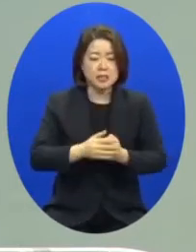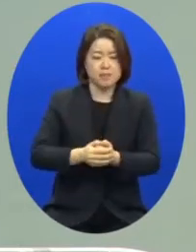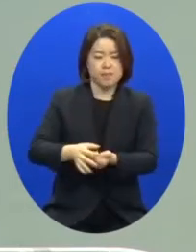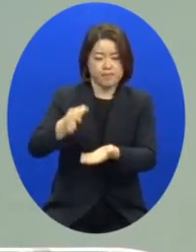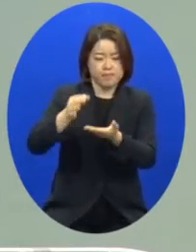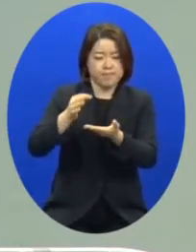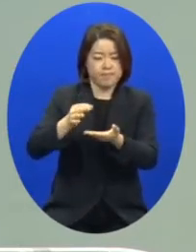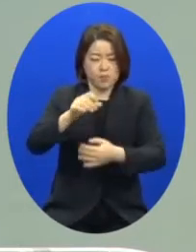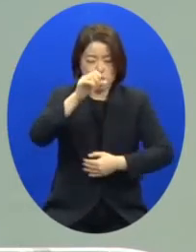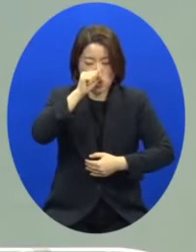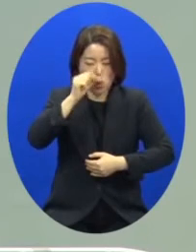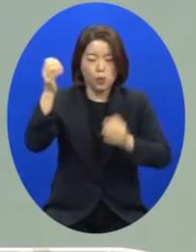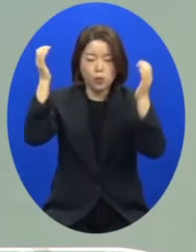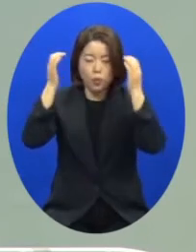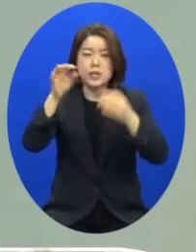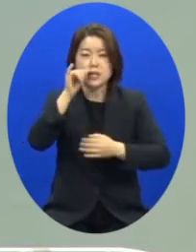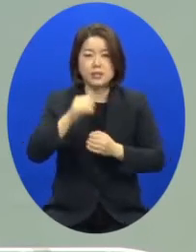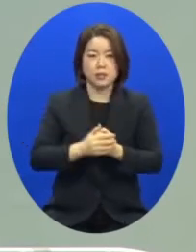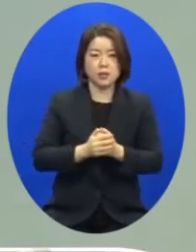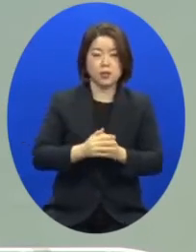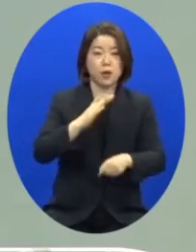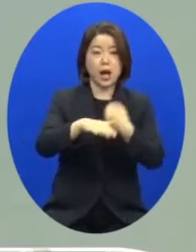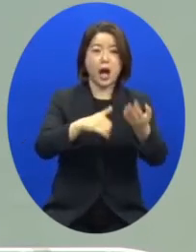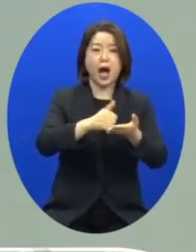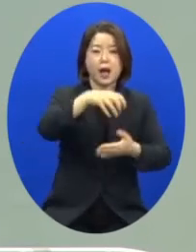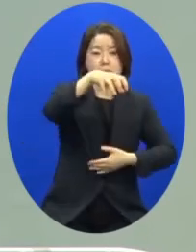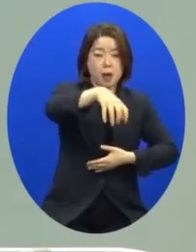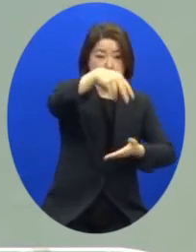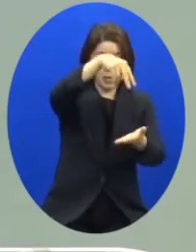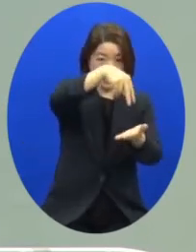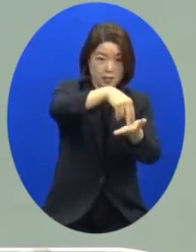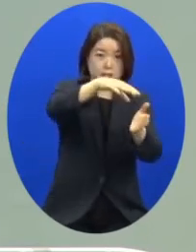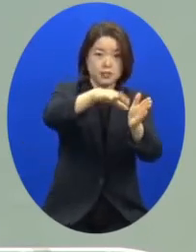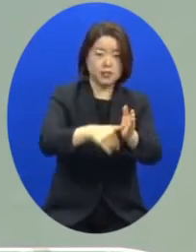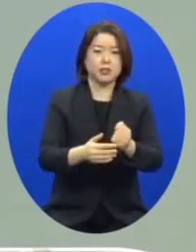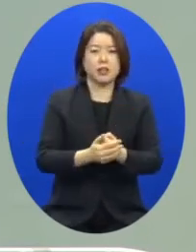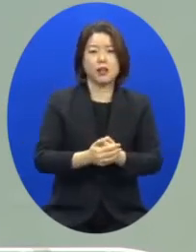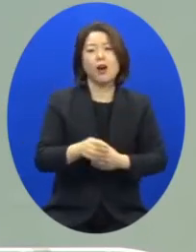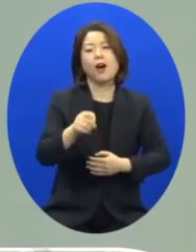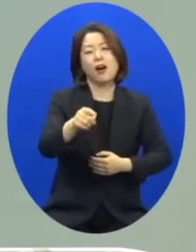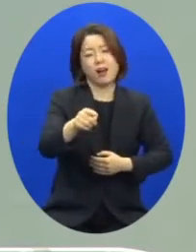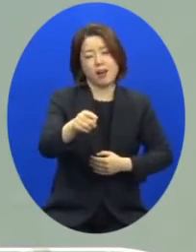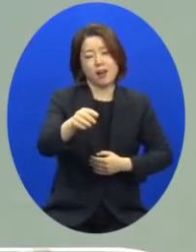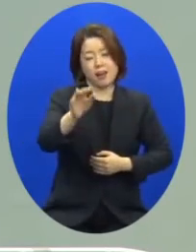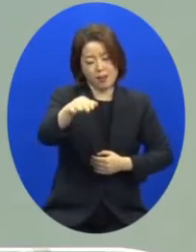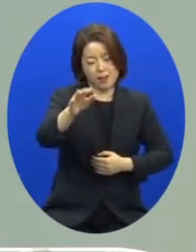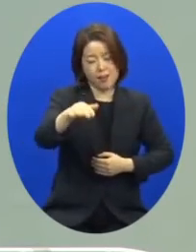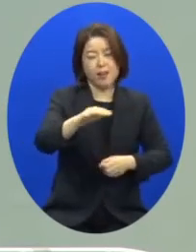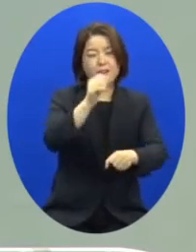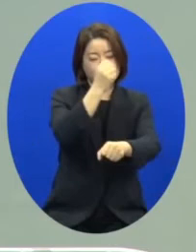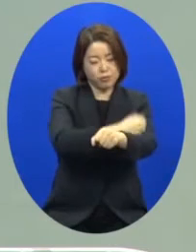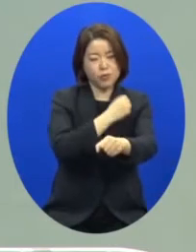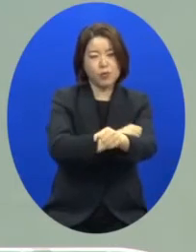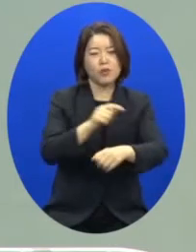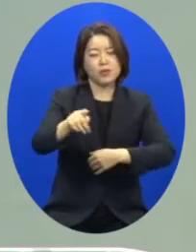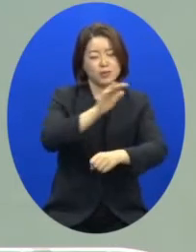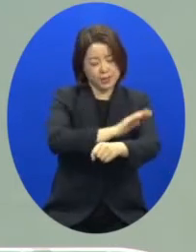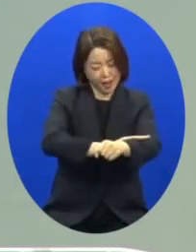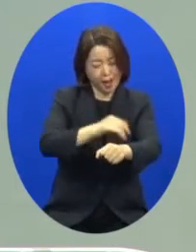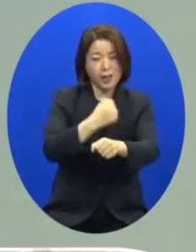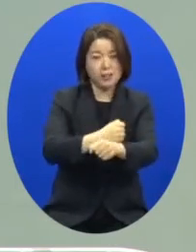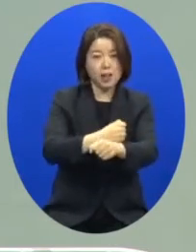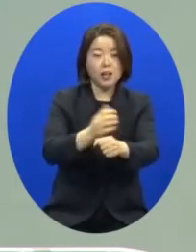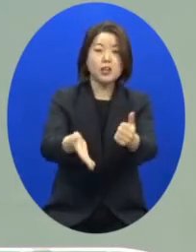거죠 하나님 앞에 섰을 때 그때 수고했다 또 정말 잘 됐다 어